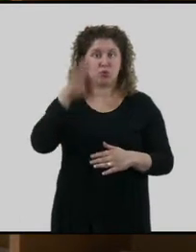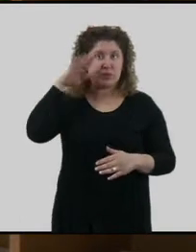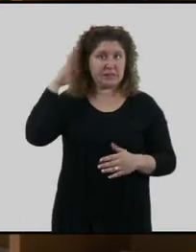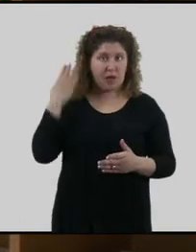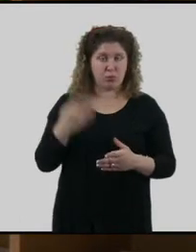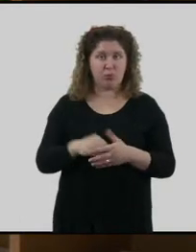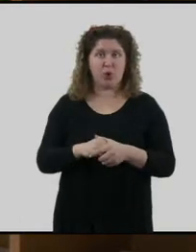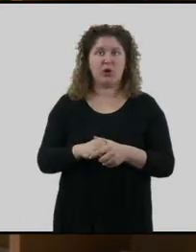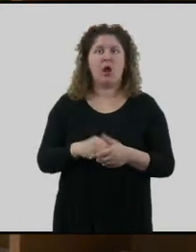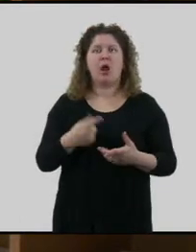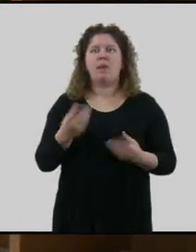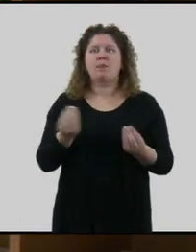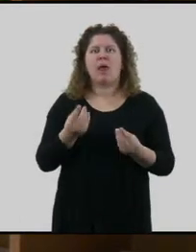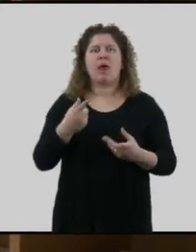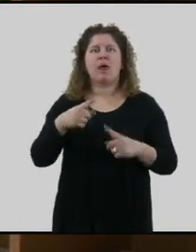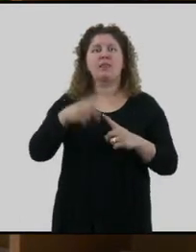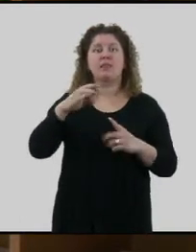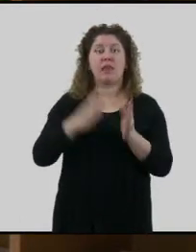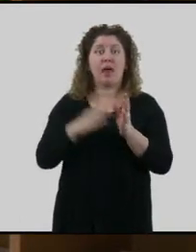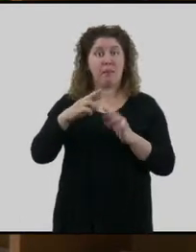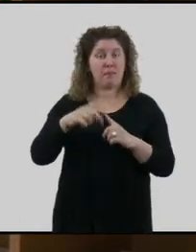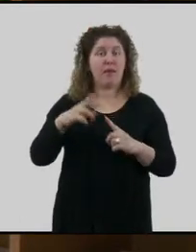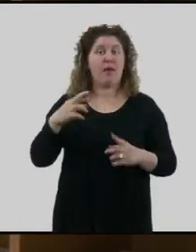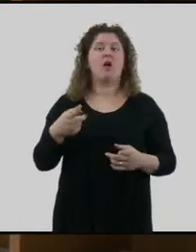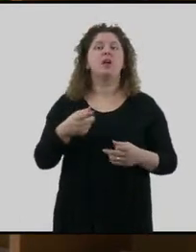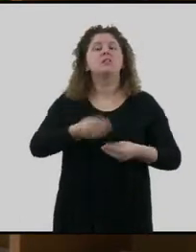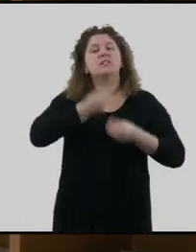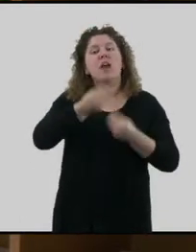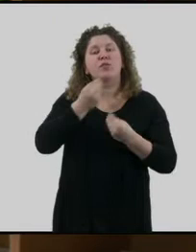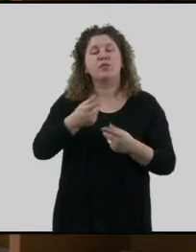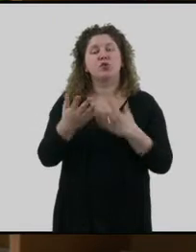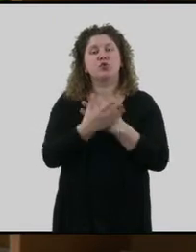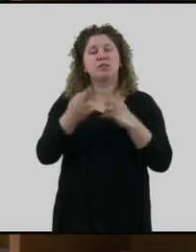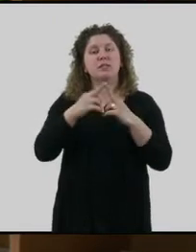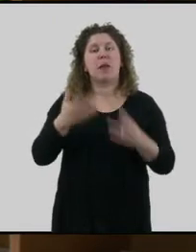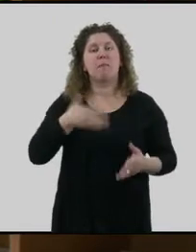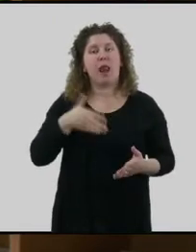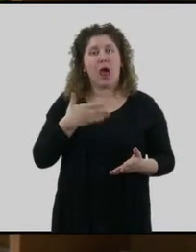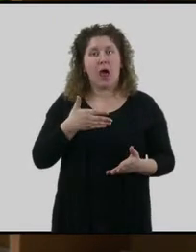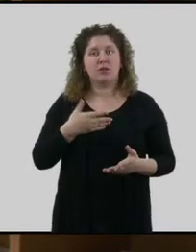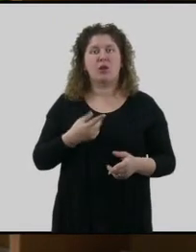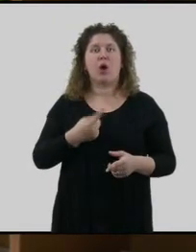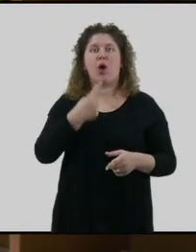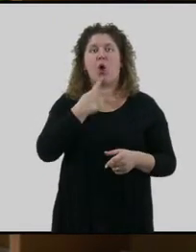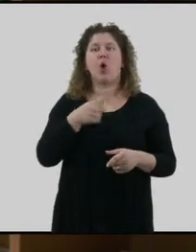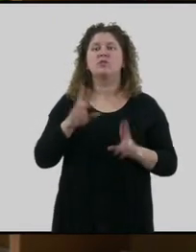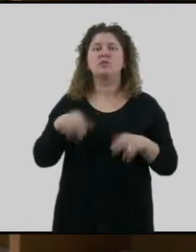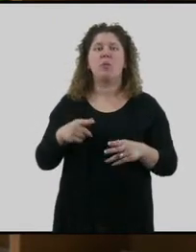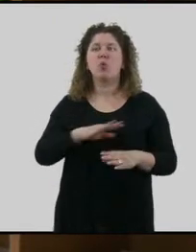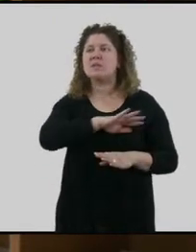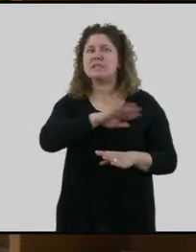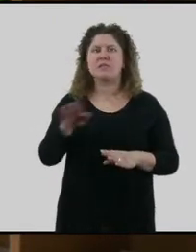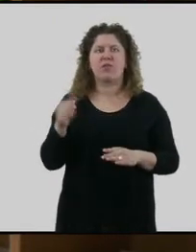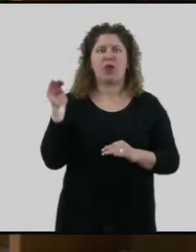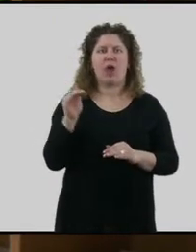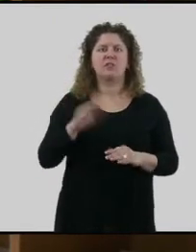Neke od temeljnih aktivnosti i onog što ćemo raditi je savjetovalište za mlade u kojeg se mogu obratiti